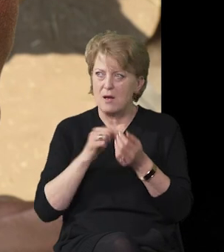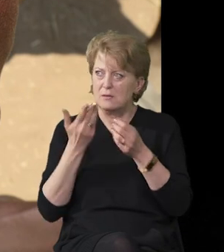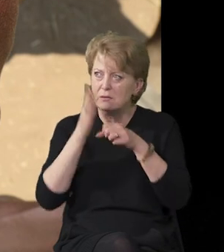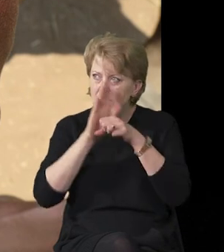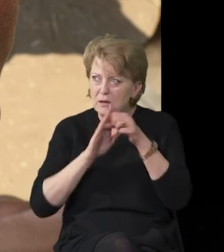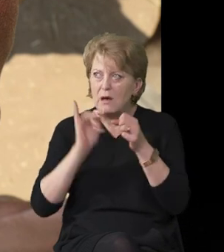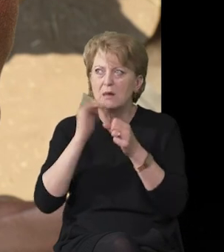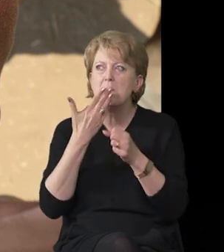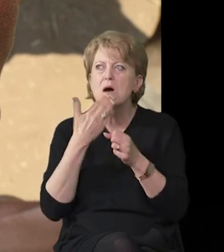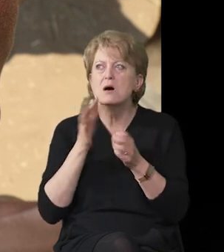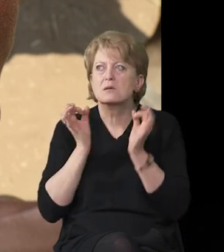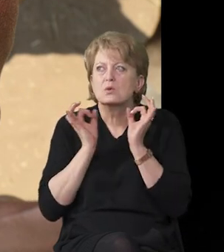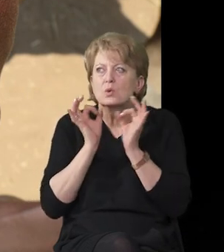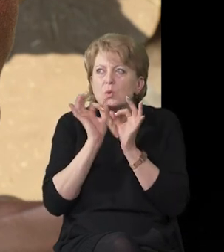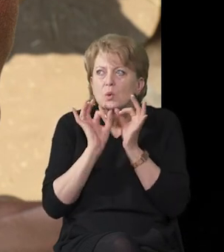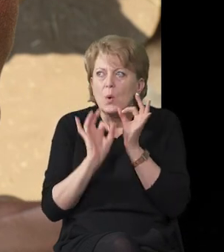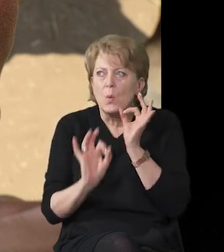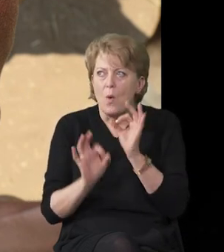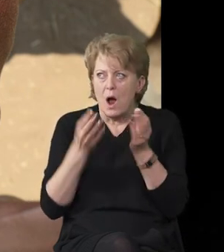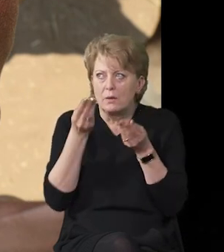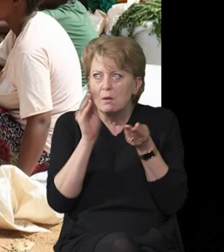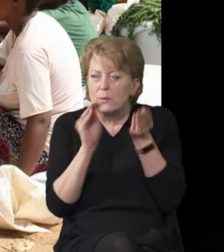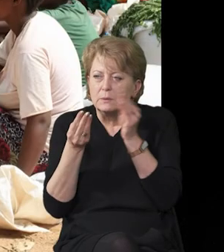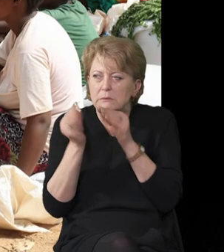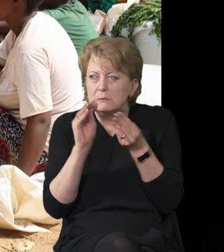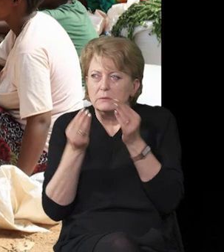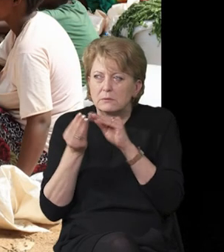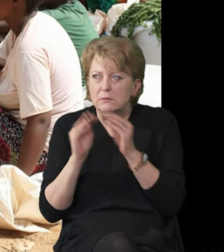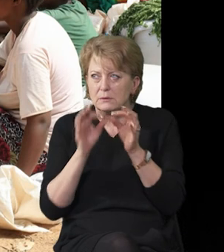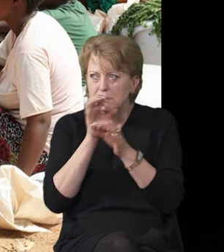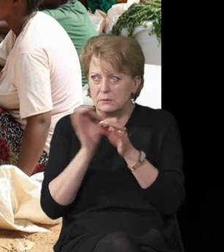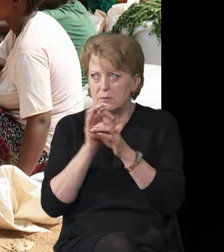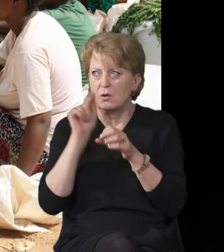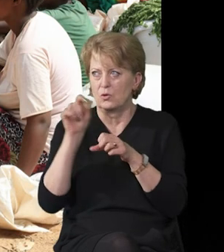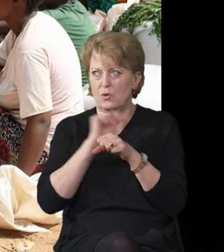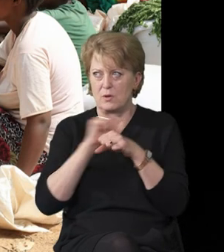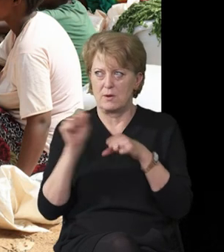fryzurka należy już do innego plemienia, do mężczyzny z plemienia Hamar albo